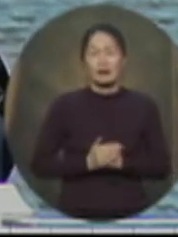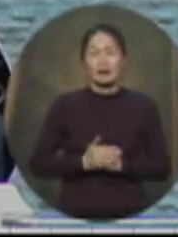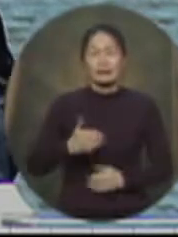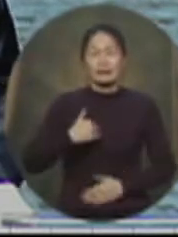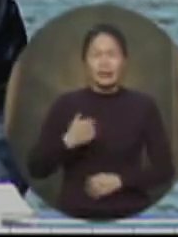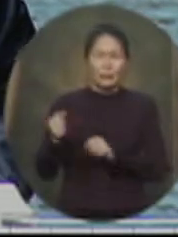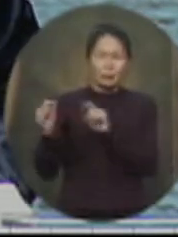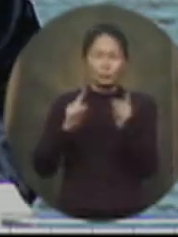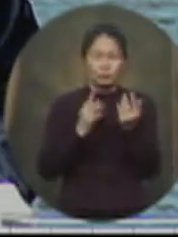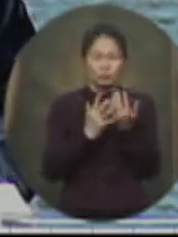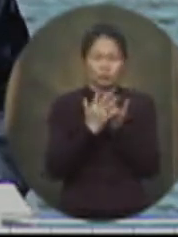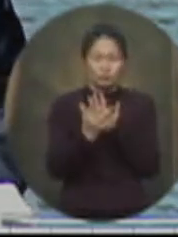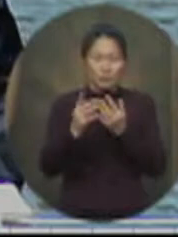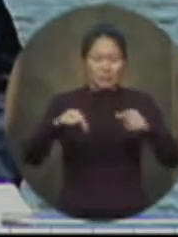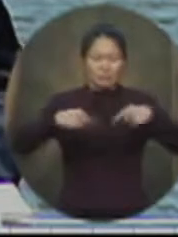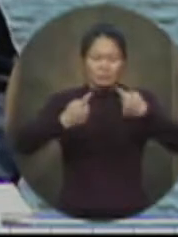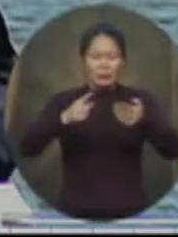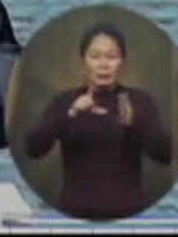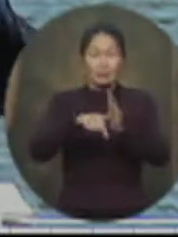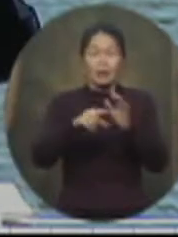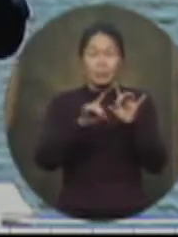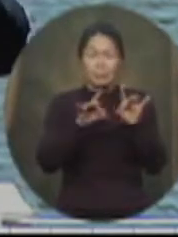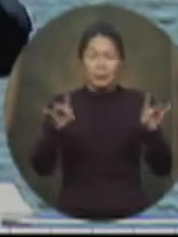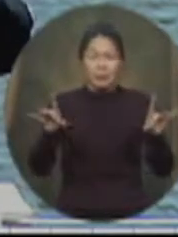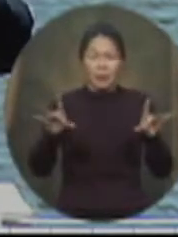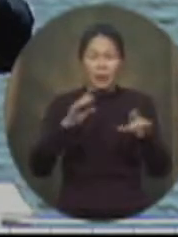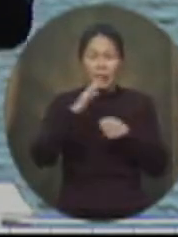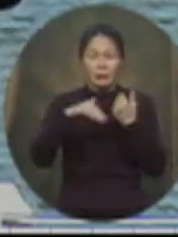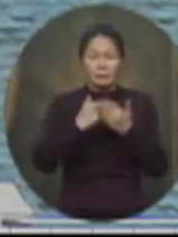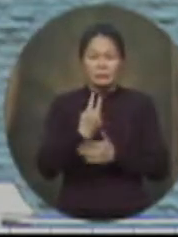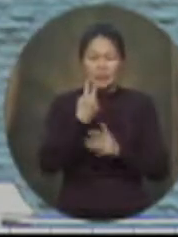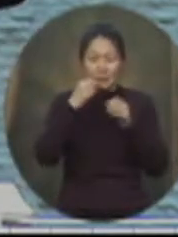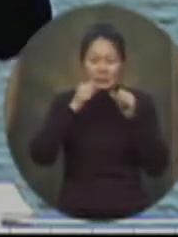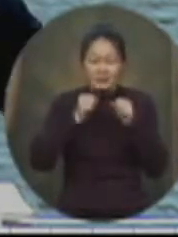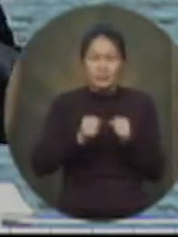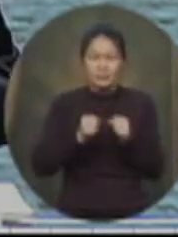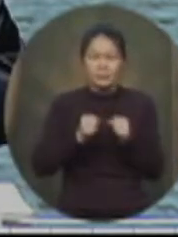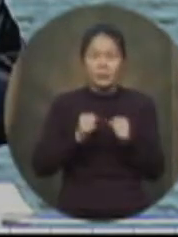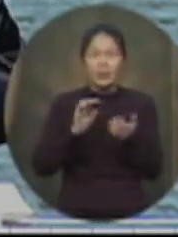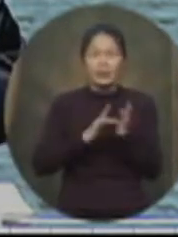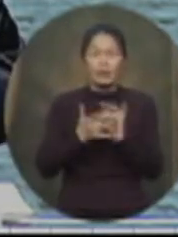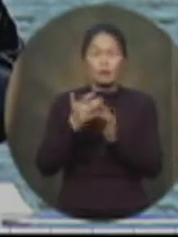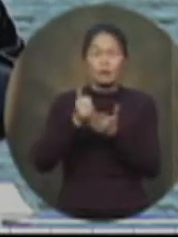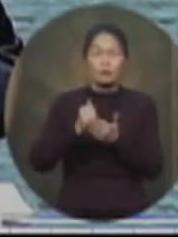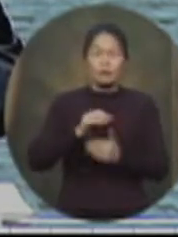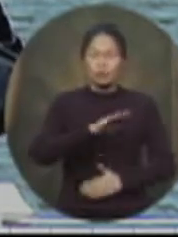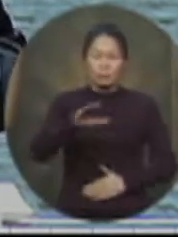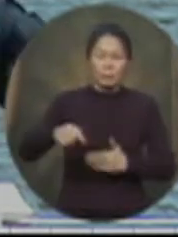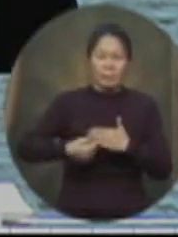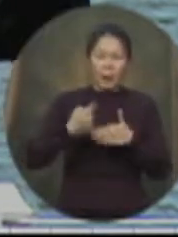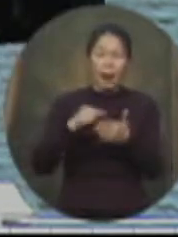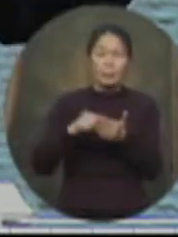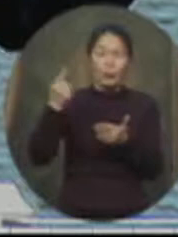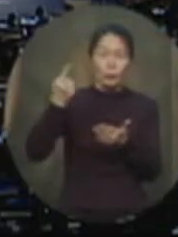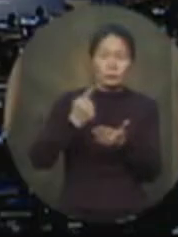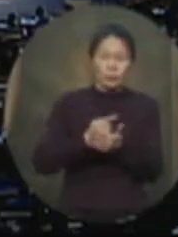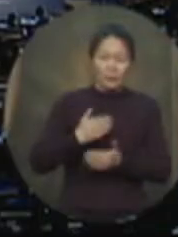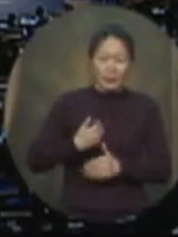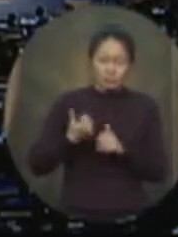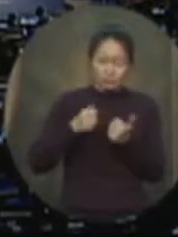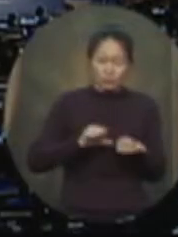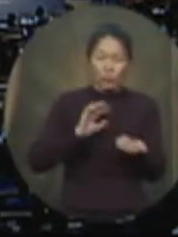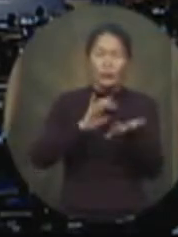붕 에 갈 때마다 하나님의 살아계신 예수님이 우리 마음에 오시는 것 나는 죽고 예수로